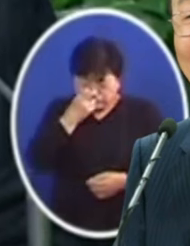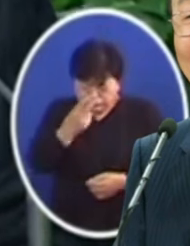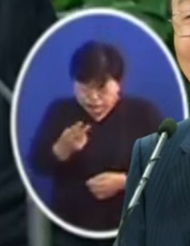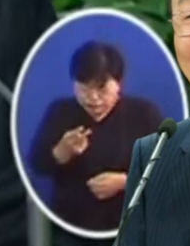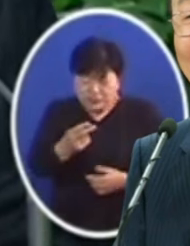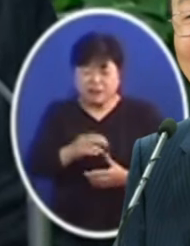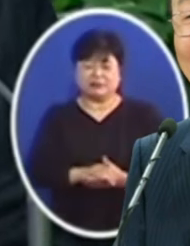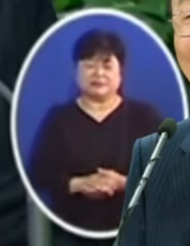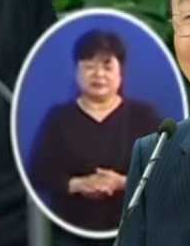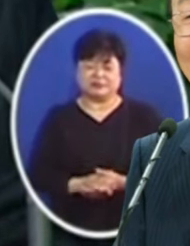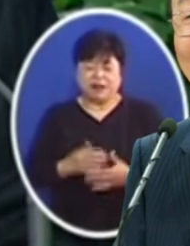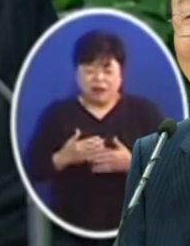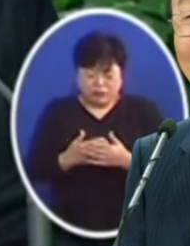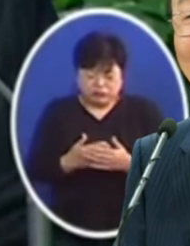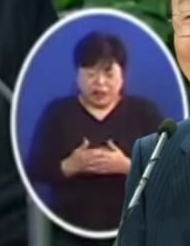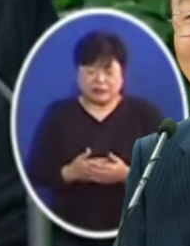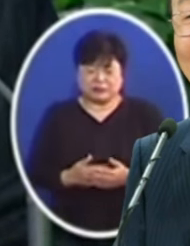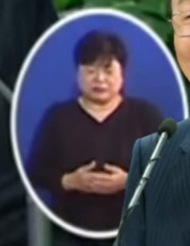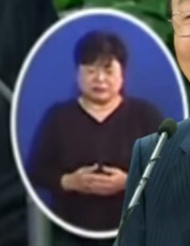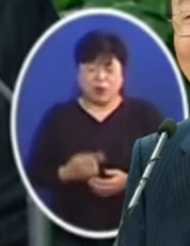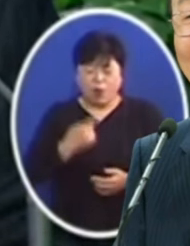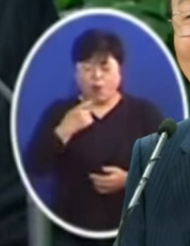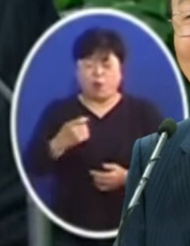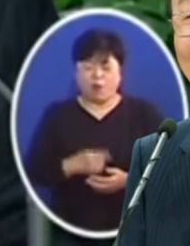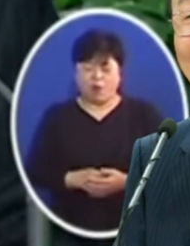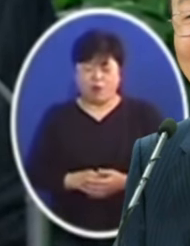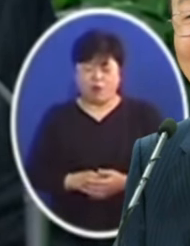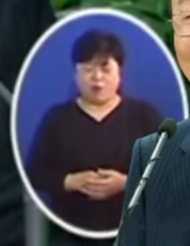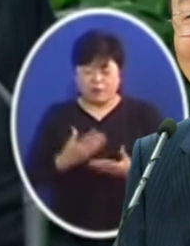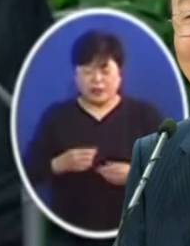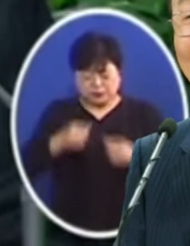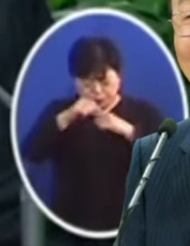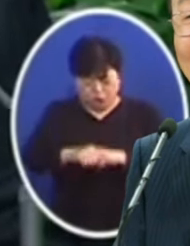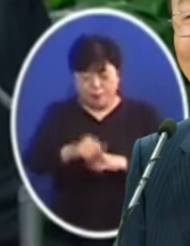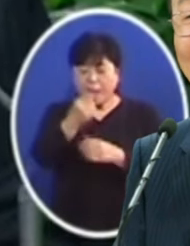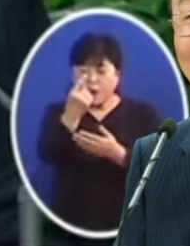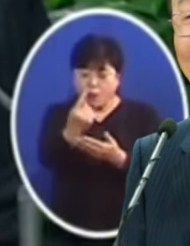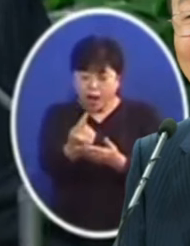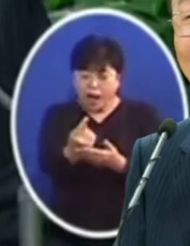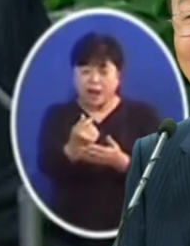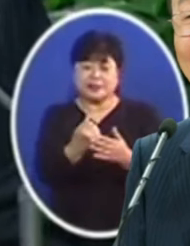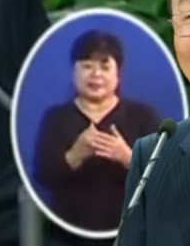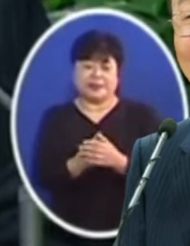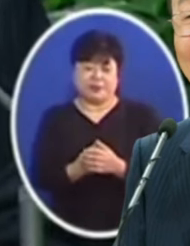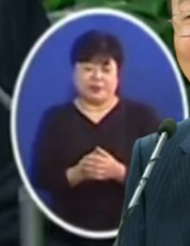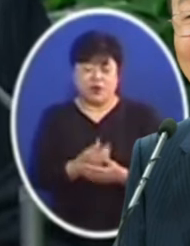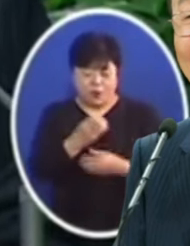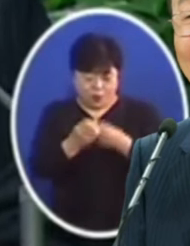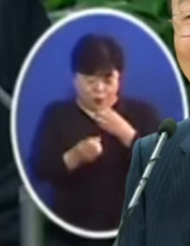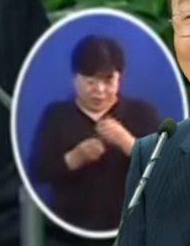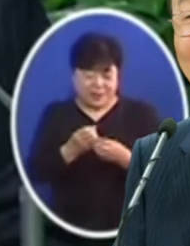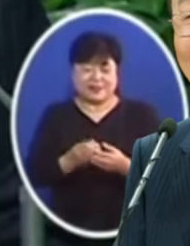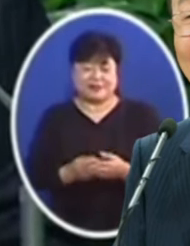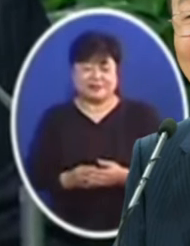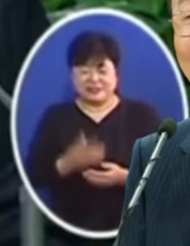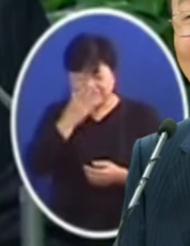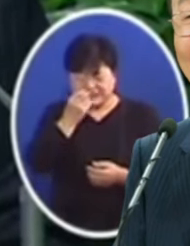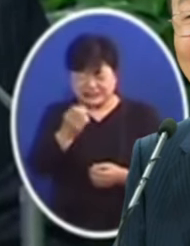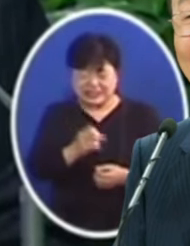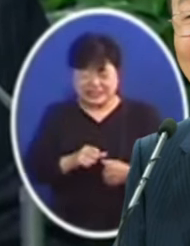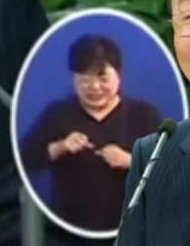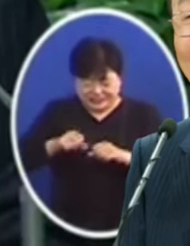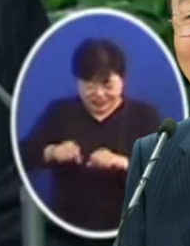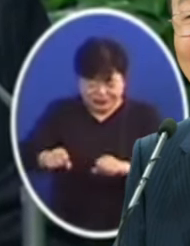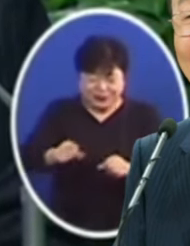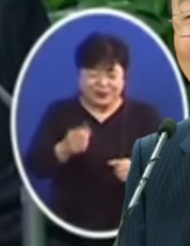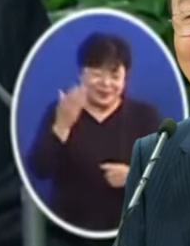나고 불안과 공포, 좌절과 절망이 다가오는 것입니다. 여러분, 우리가 회개한다는 것은 이 쓰레기를 청소하는